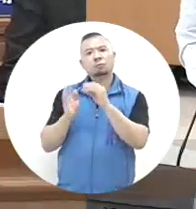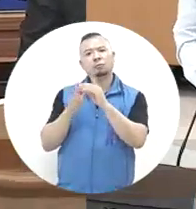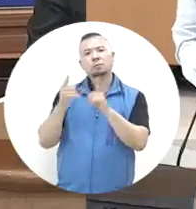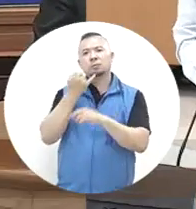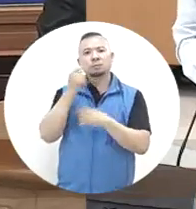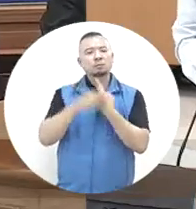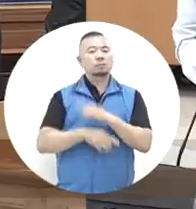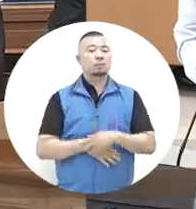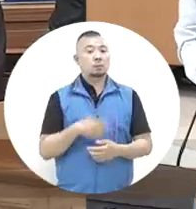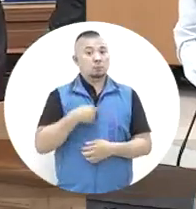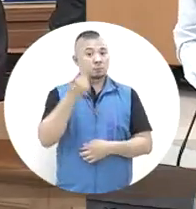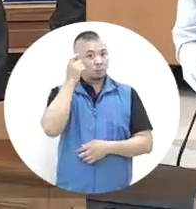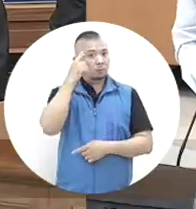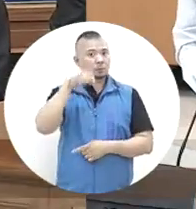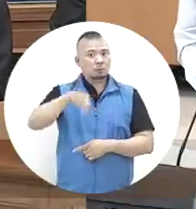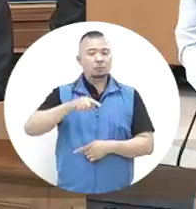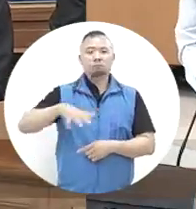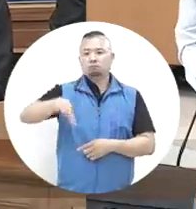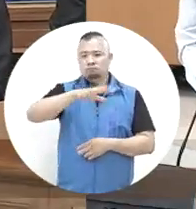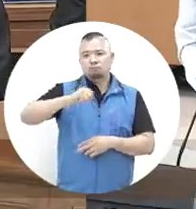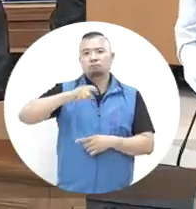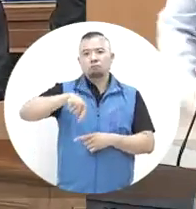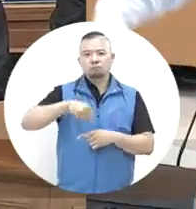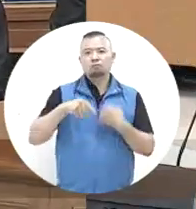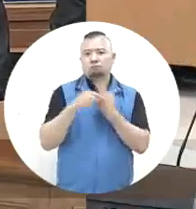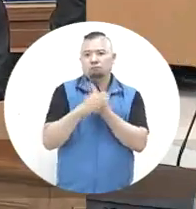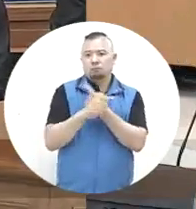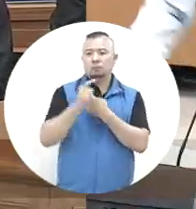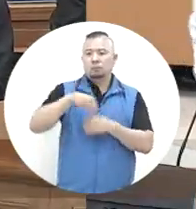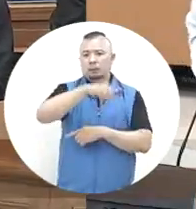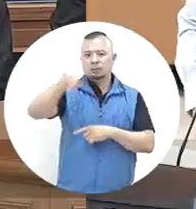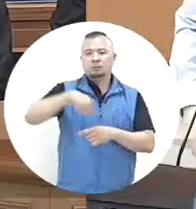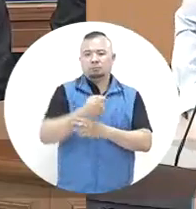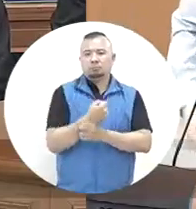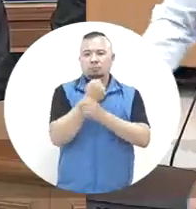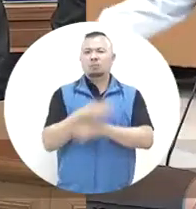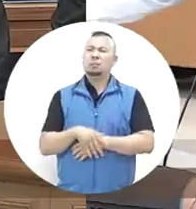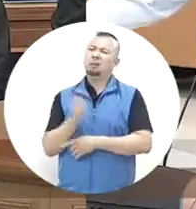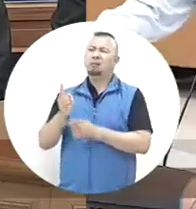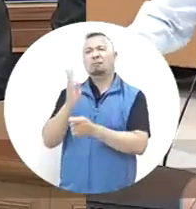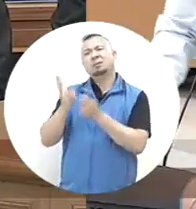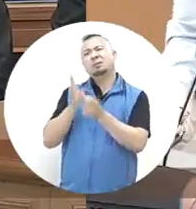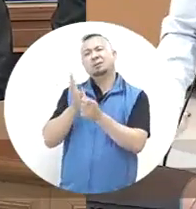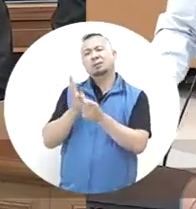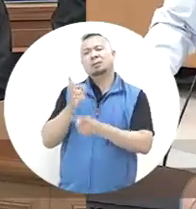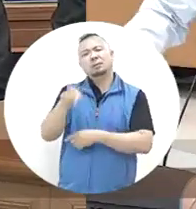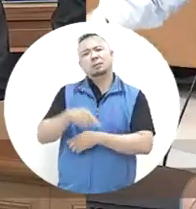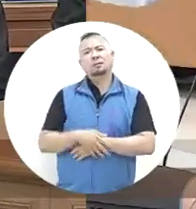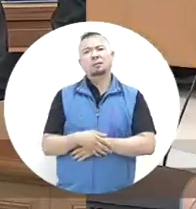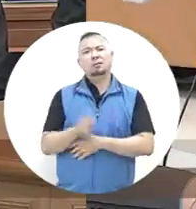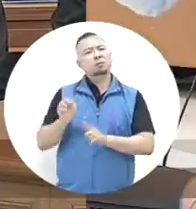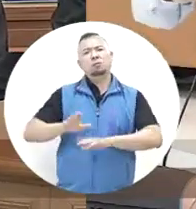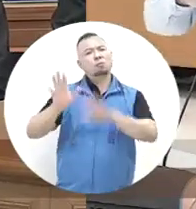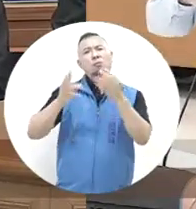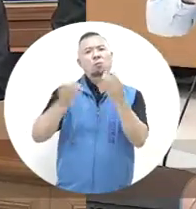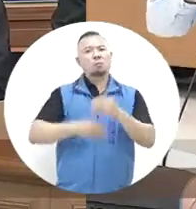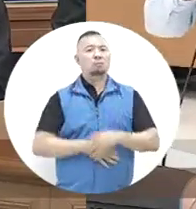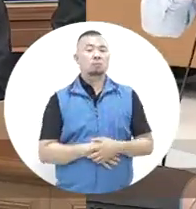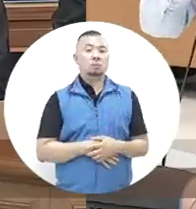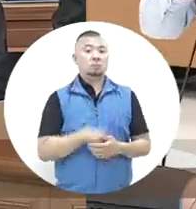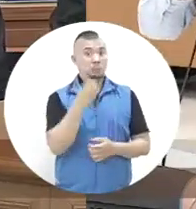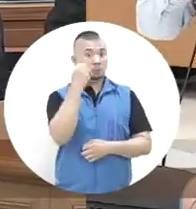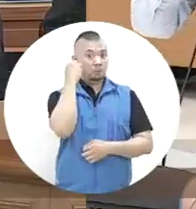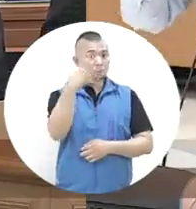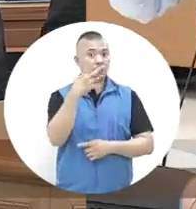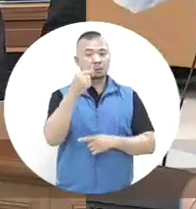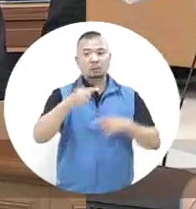对是我们的方向啦，哎，那只是说这个也需要靠大家的支持。 可是我已经4年了呢， 我了解您的意思，但像我们新的西山一哦。